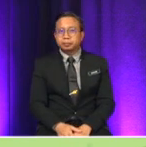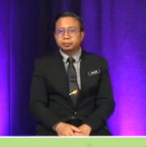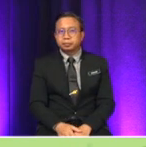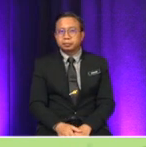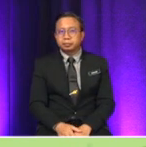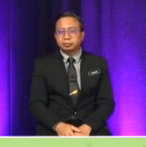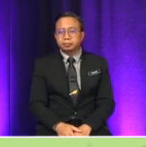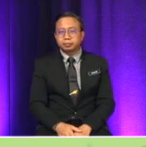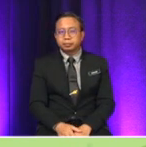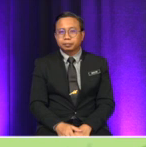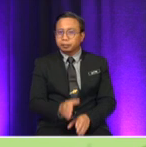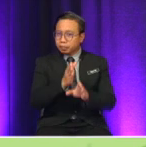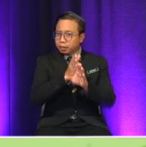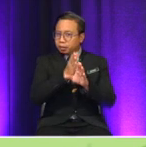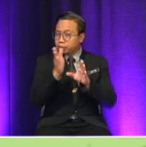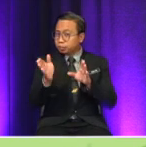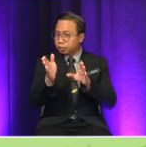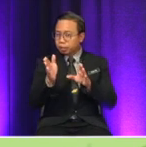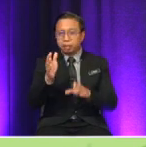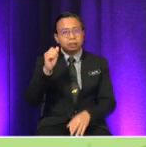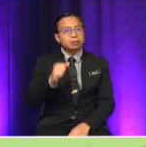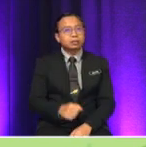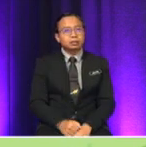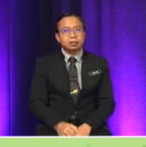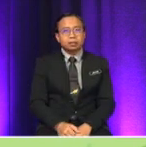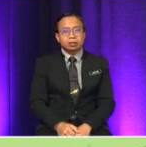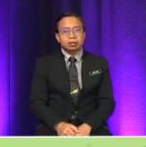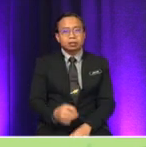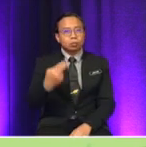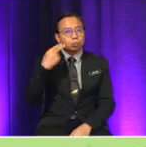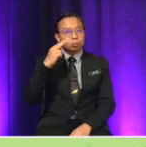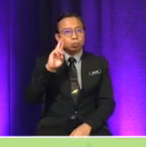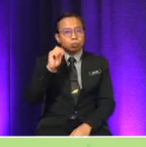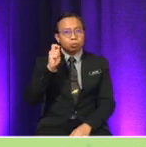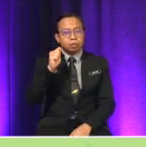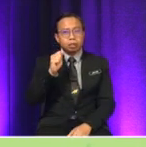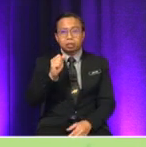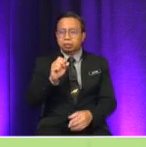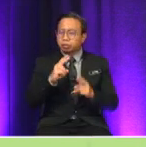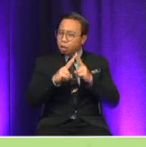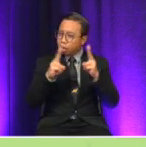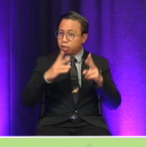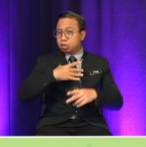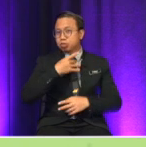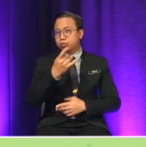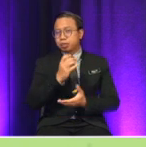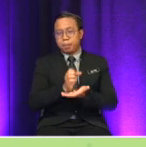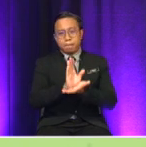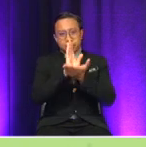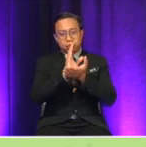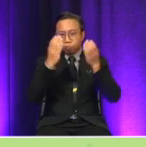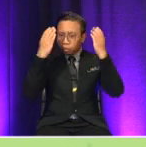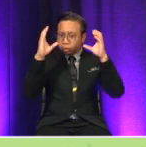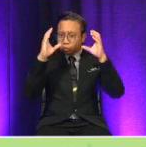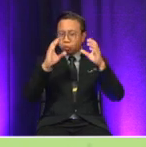Okey. Baik, sebelah Alisha ni saya panggil dia Ira. Okey, dia sangat suka membantu cikgu, murid yang matar,